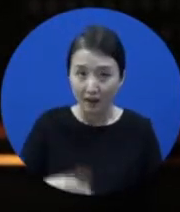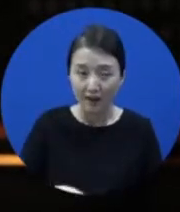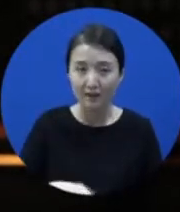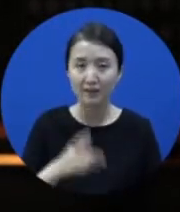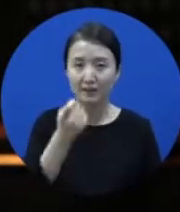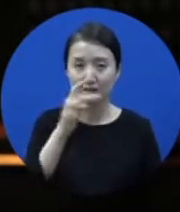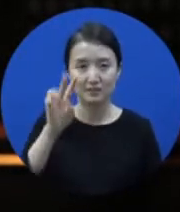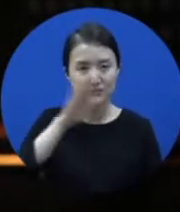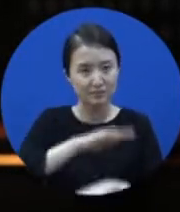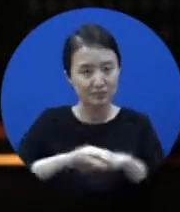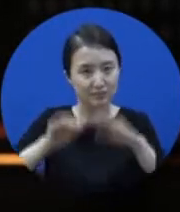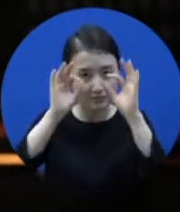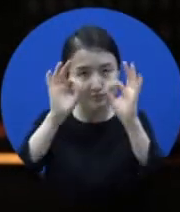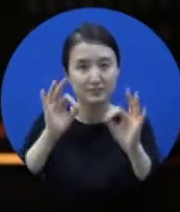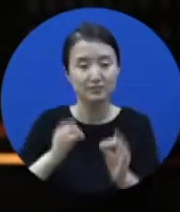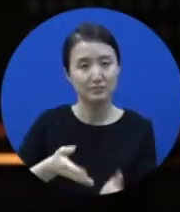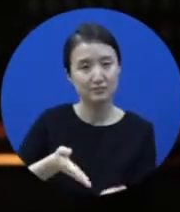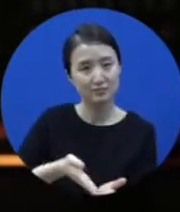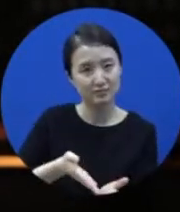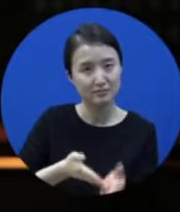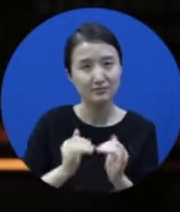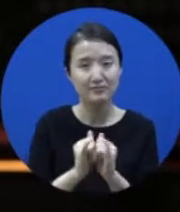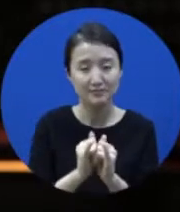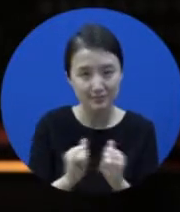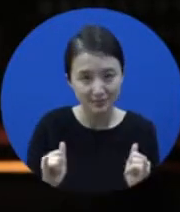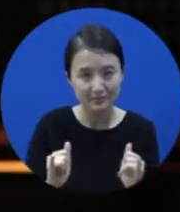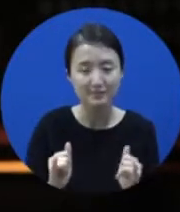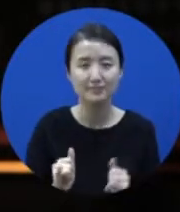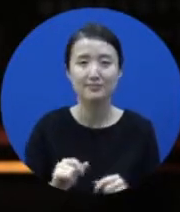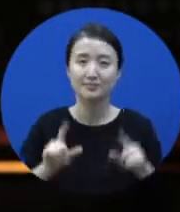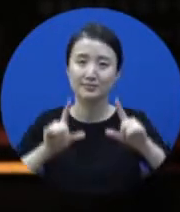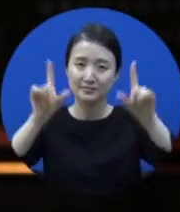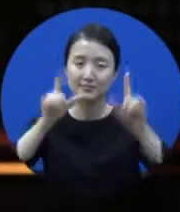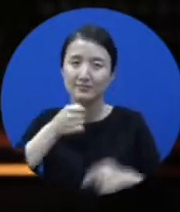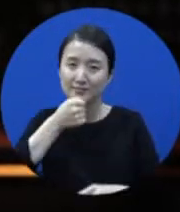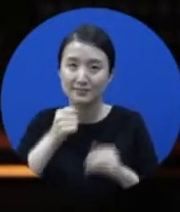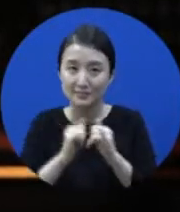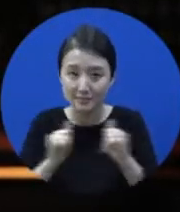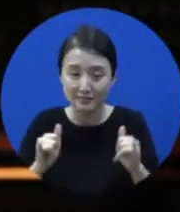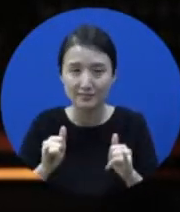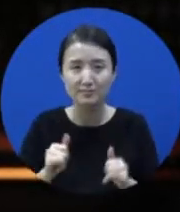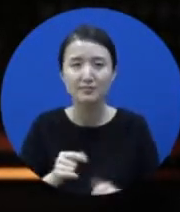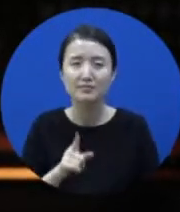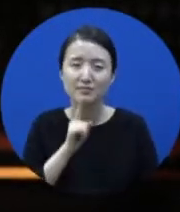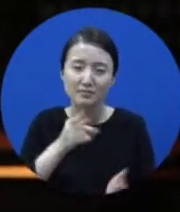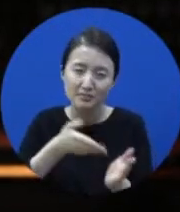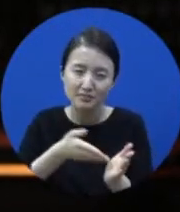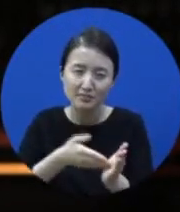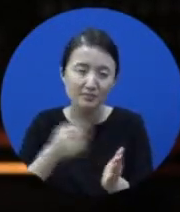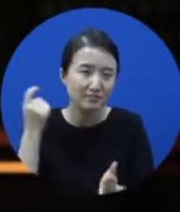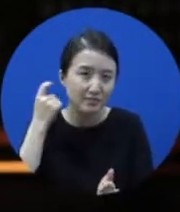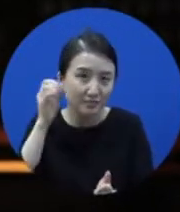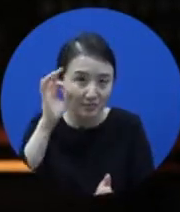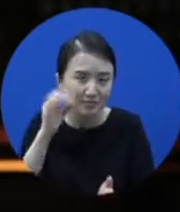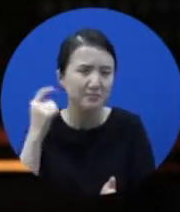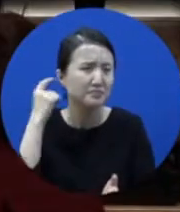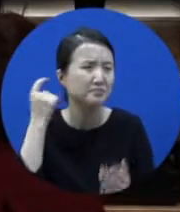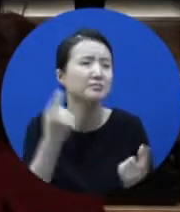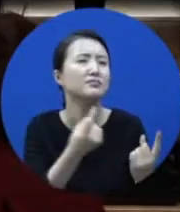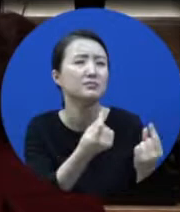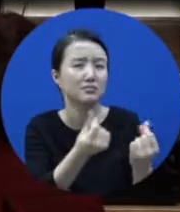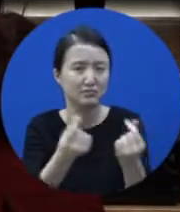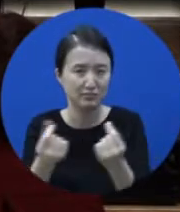아나운서들의 뉴스톤 기억해 보세요. 리포터, 기상캐스터. 거의 톤들이 비슷하잖아요.